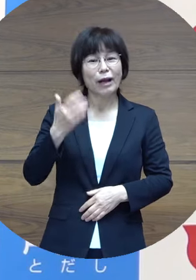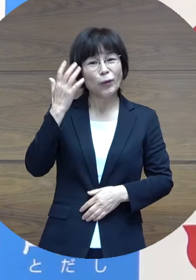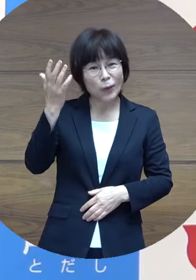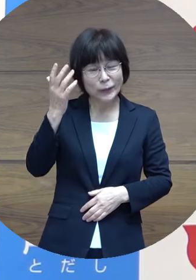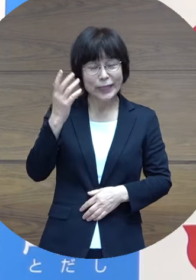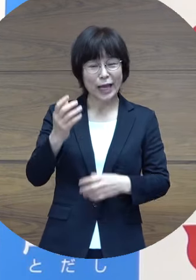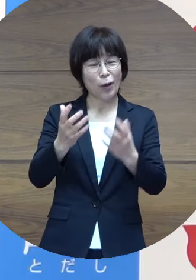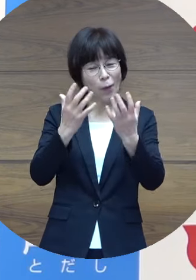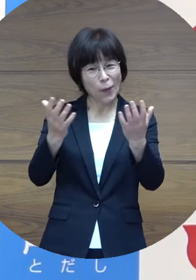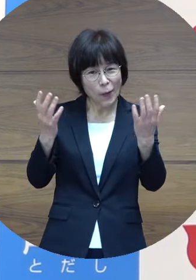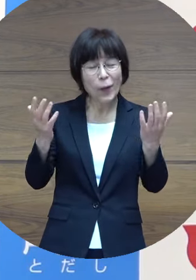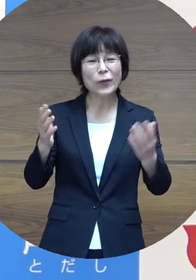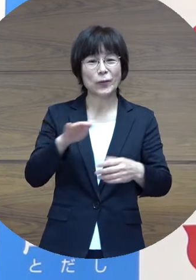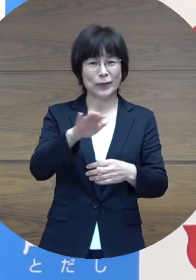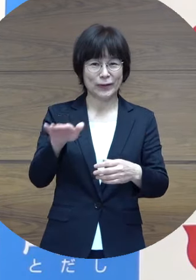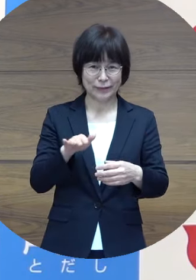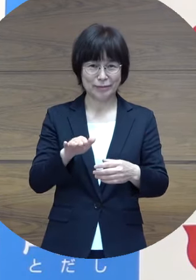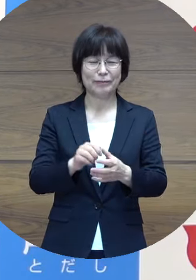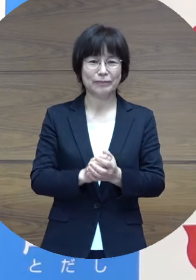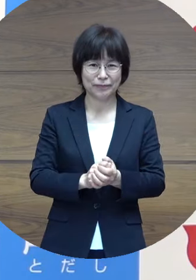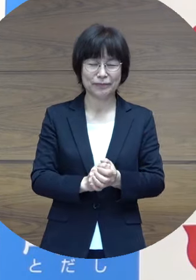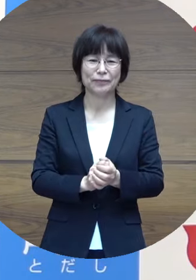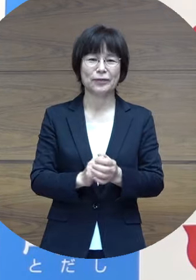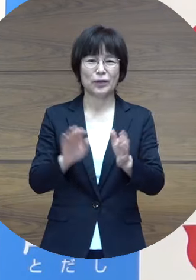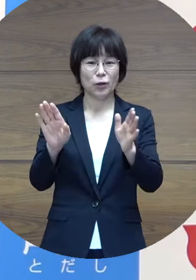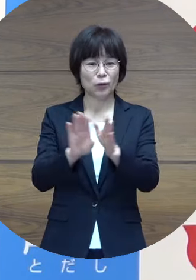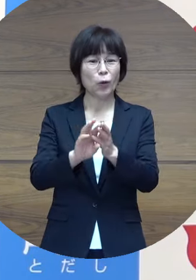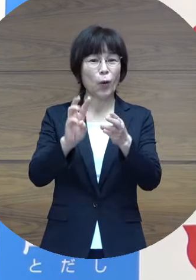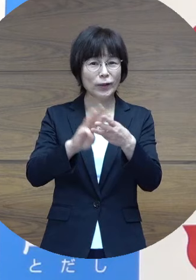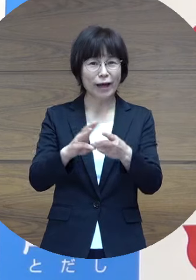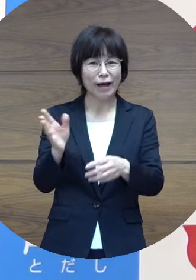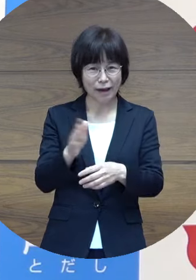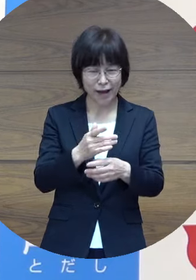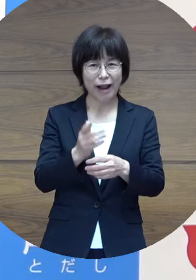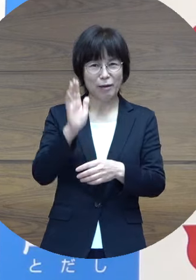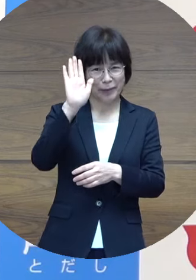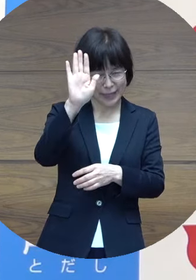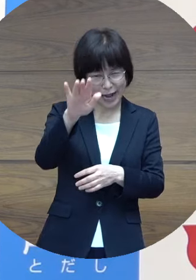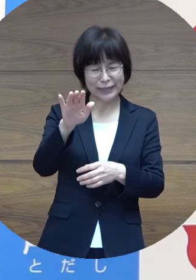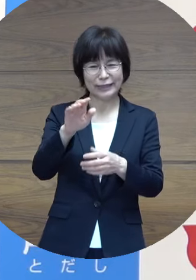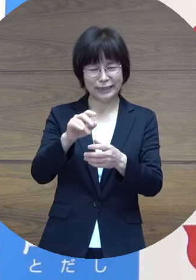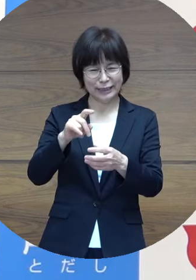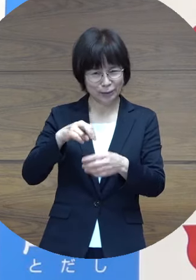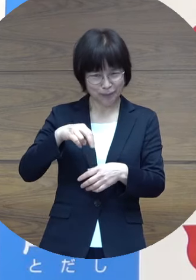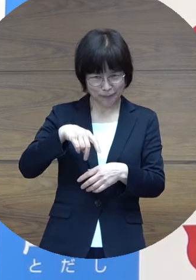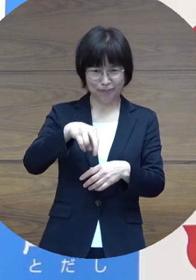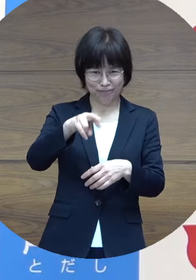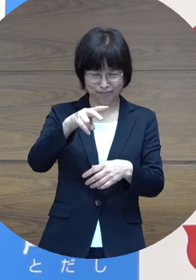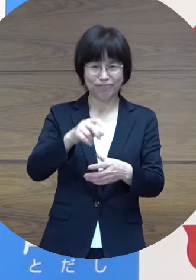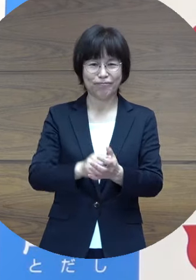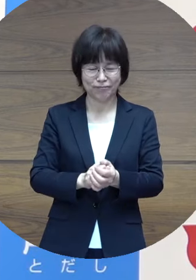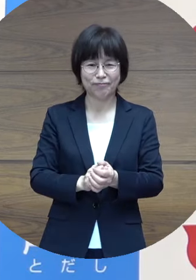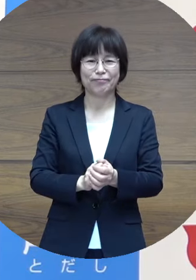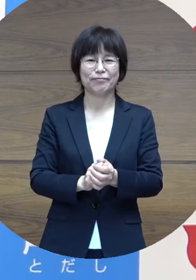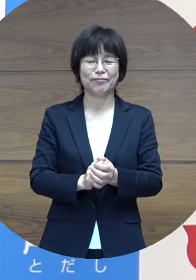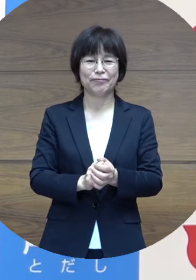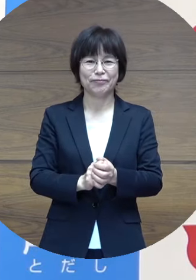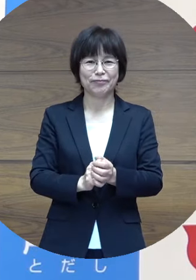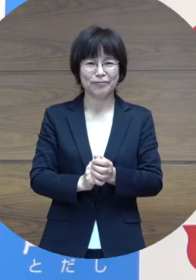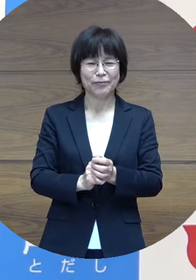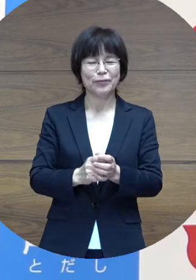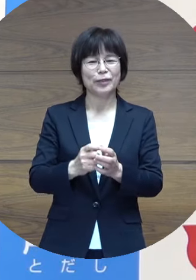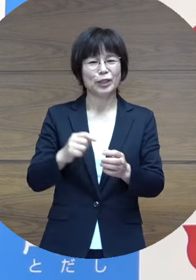ている皆さん、戸田から未来に羽ばたき、それぞれ輝かしい夢